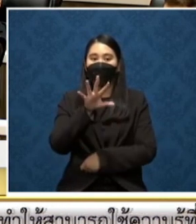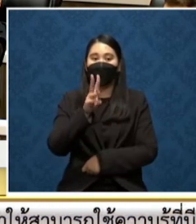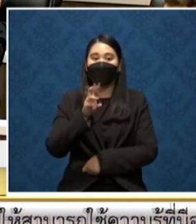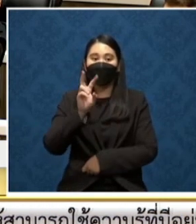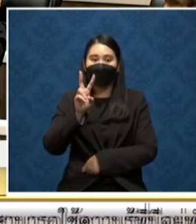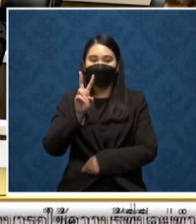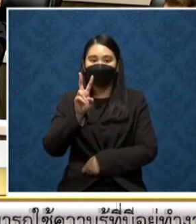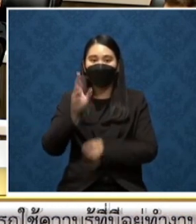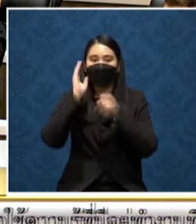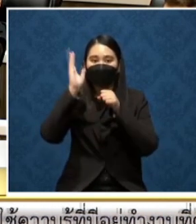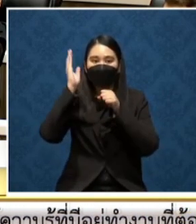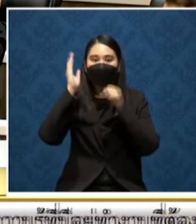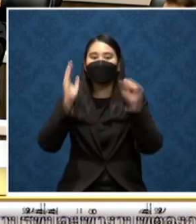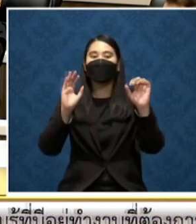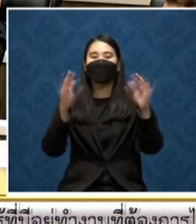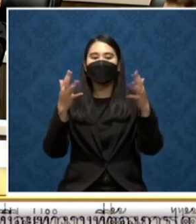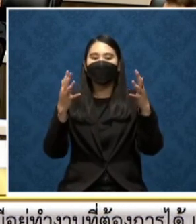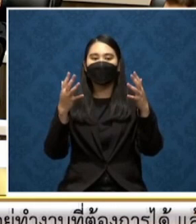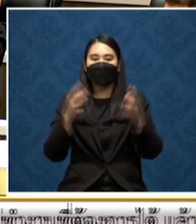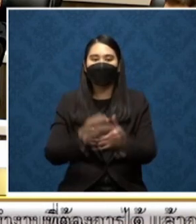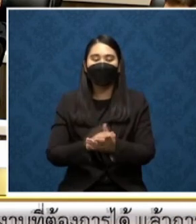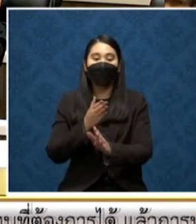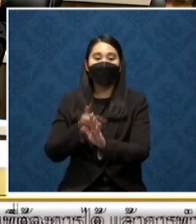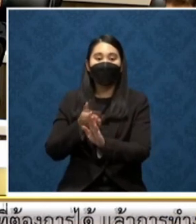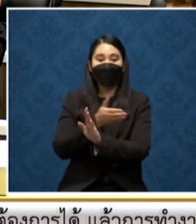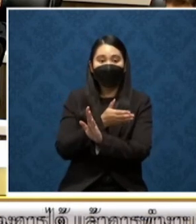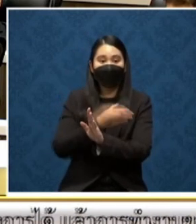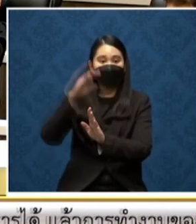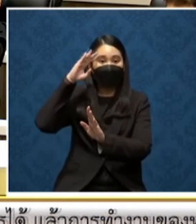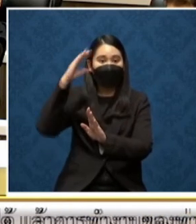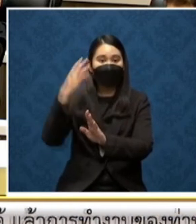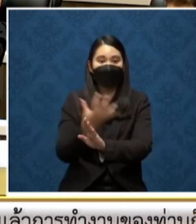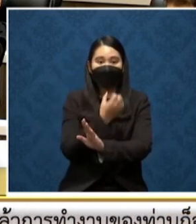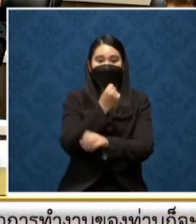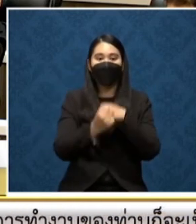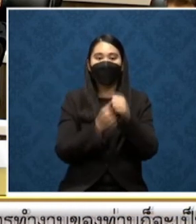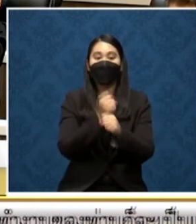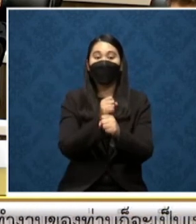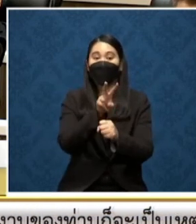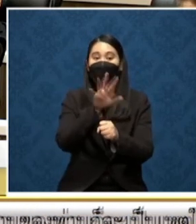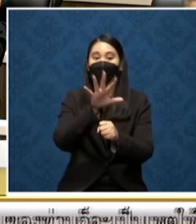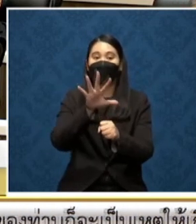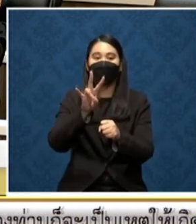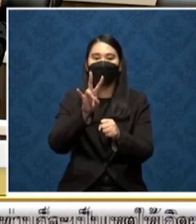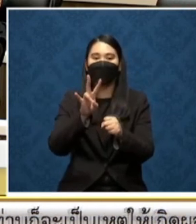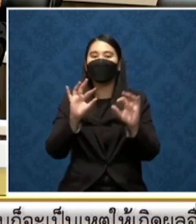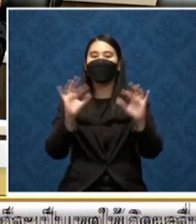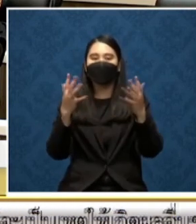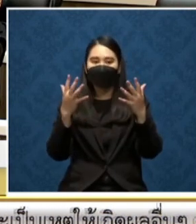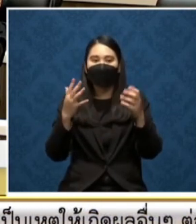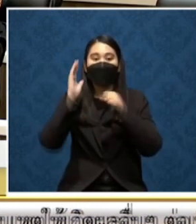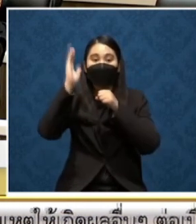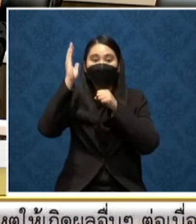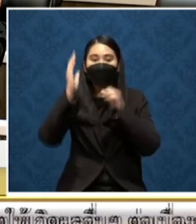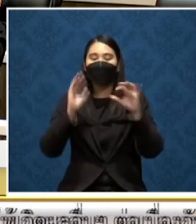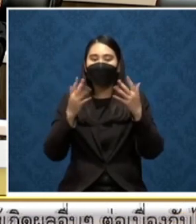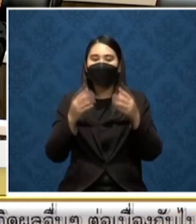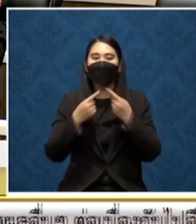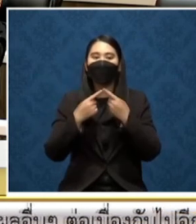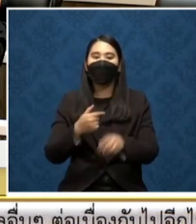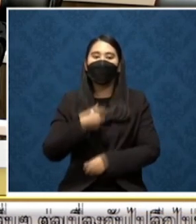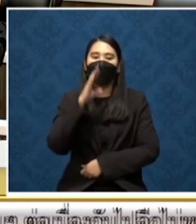นพยายามโกหกฟังตรงนี้ดีๆนะเส้นเงินมันทันกันระหว่างคุณกับลุกแสดงว่าคุณชูวิทย์ไปรู้ถึงขนาด